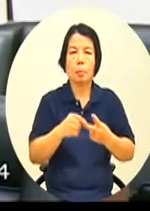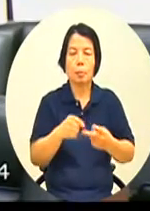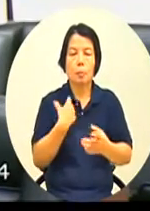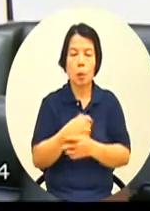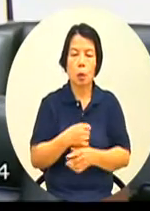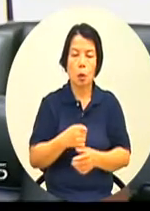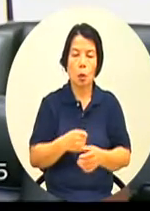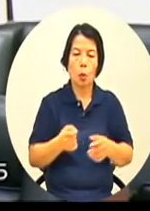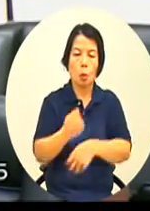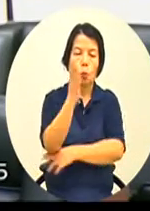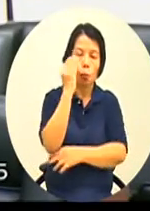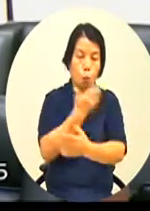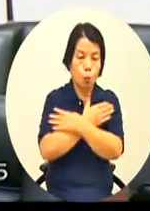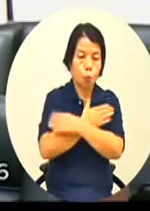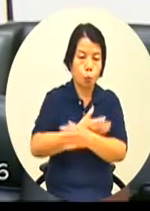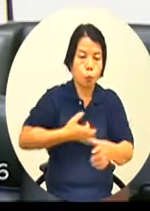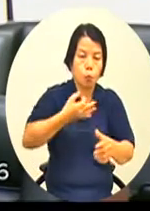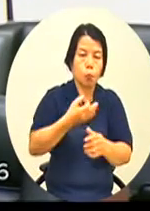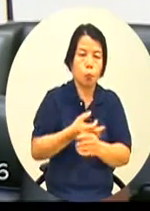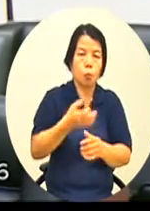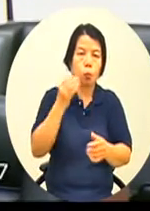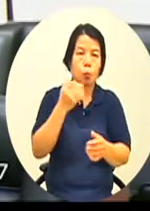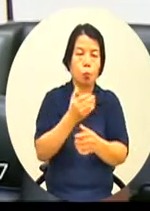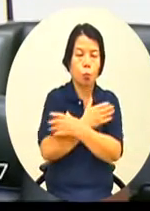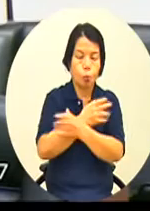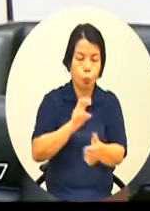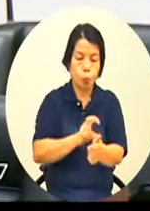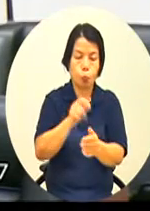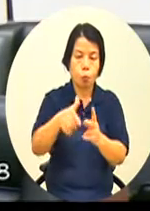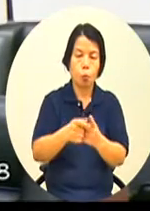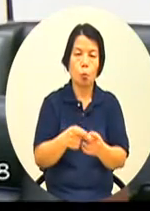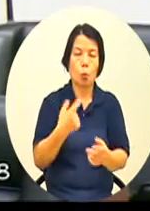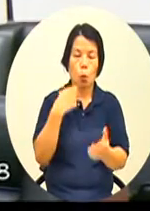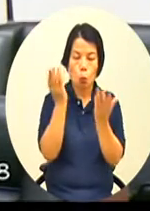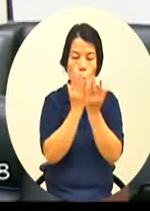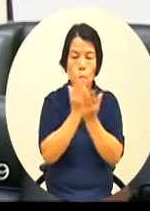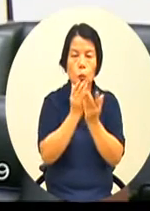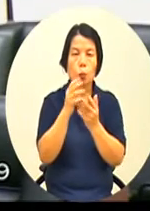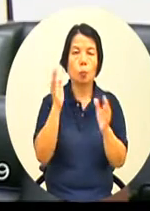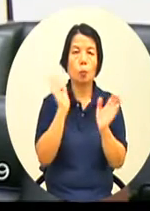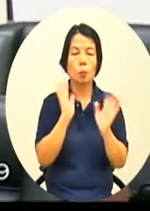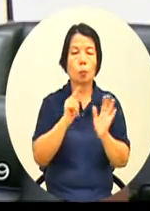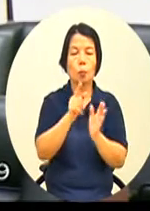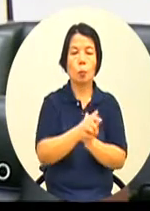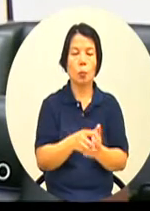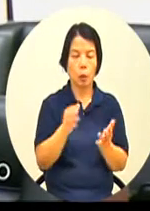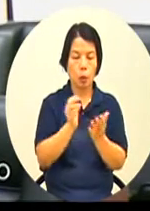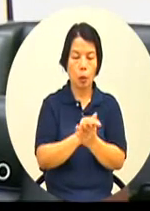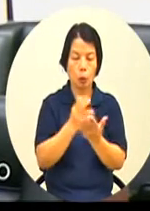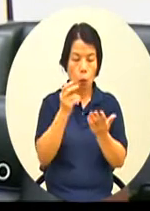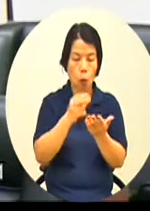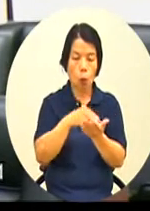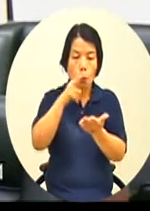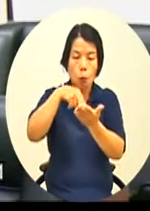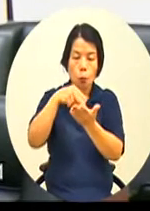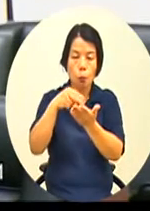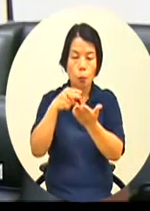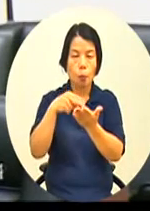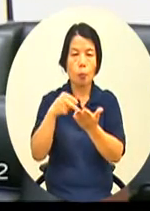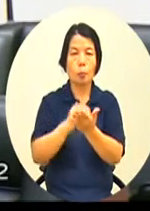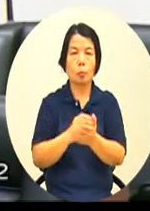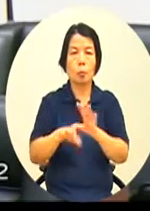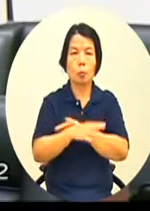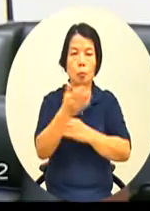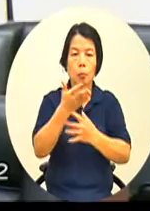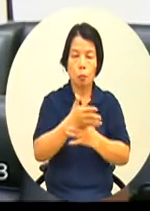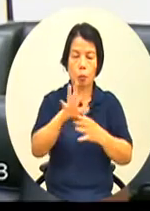托，那最重要的也包含这个就学的小朋友的这个他们的阅览的空间。那其实我们的选